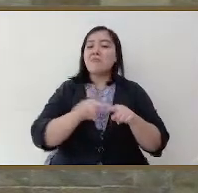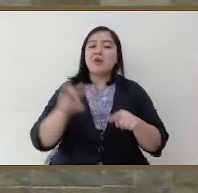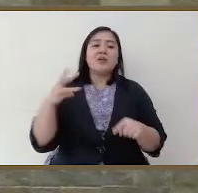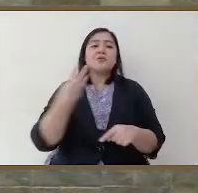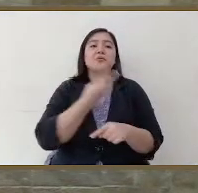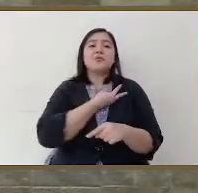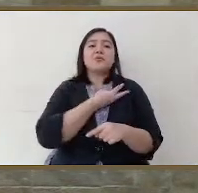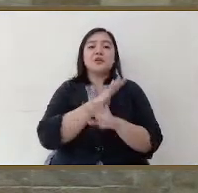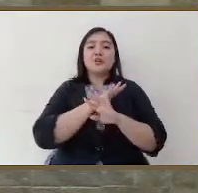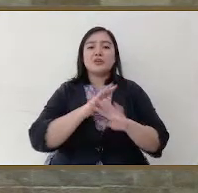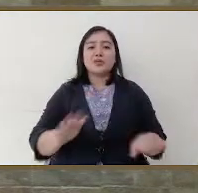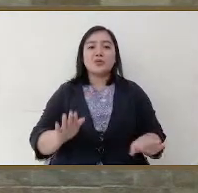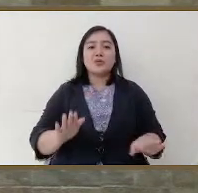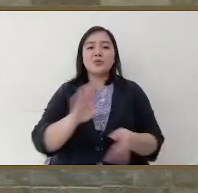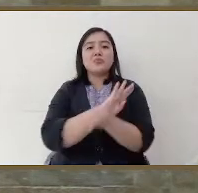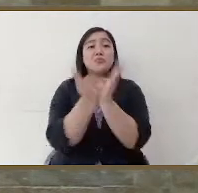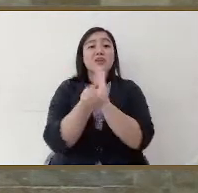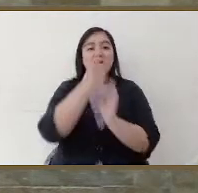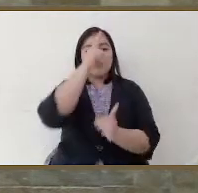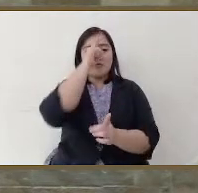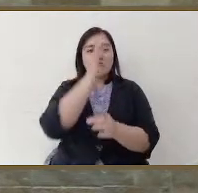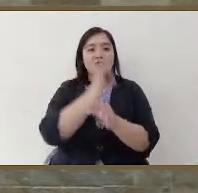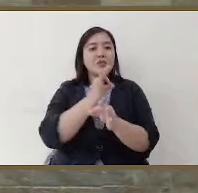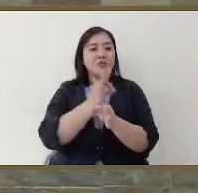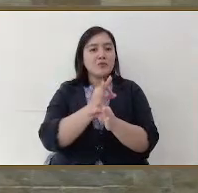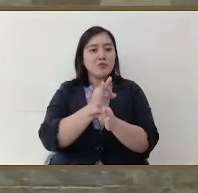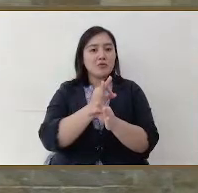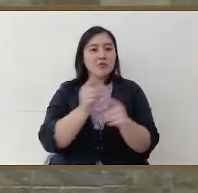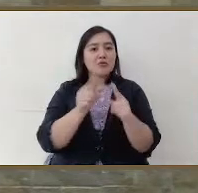katapatan. We always fail God.